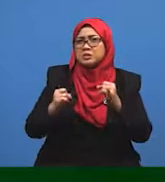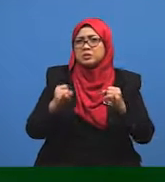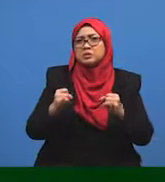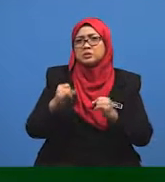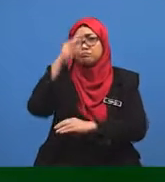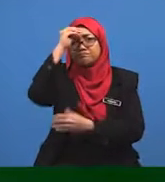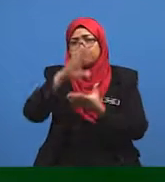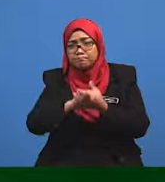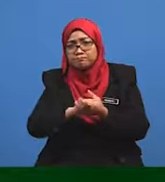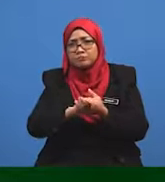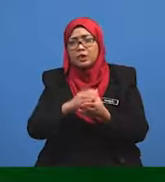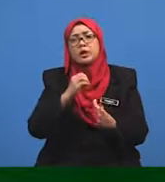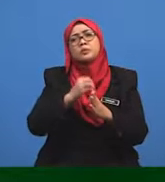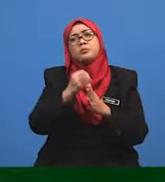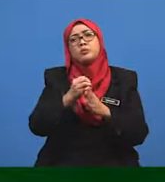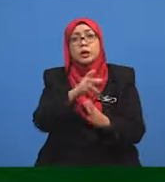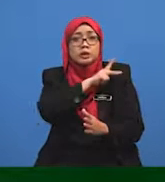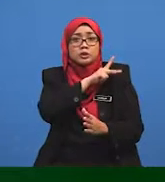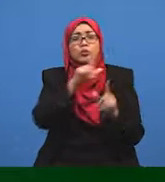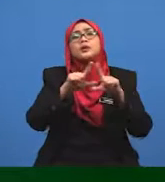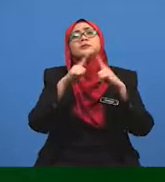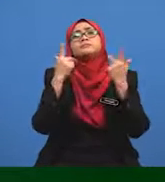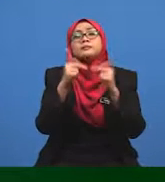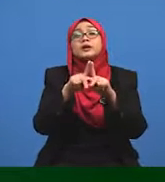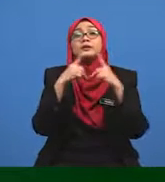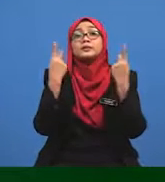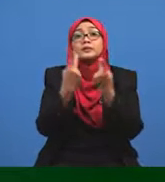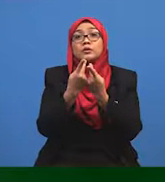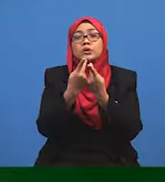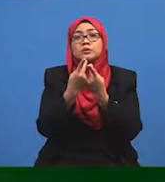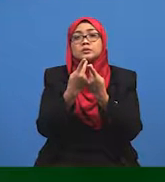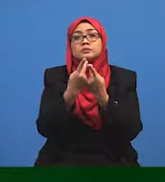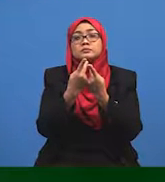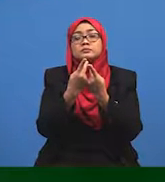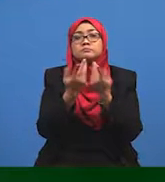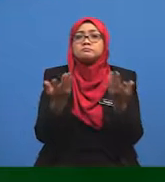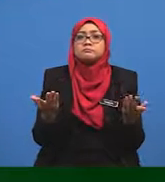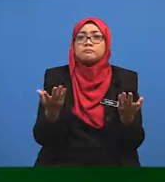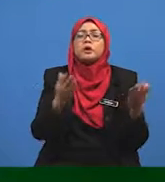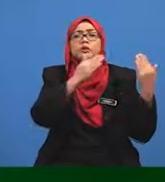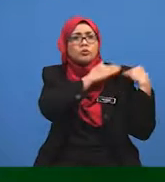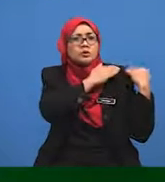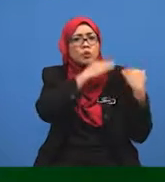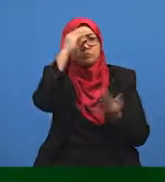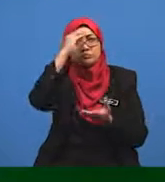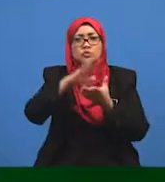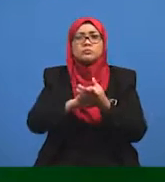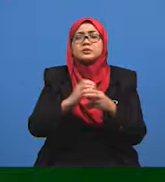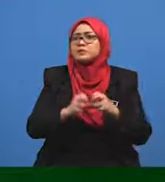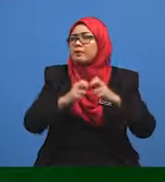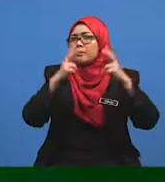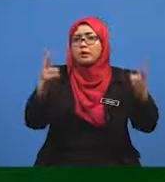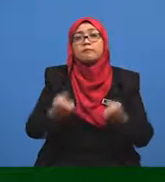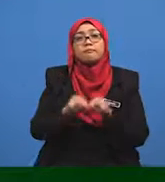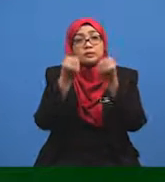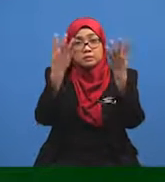suami atau ketua keluarga, tanggungjawab mencari nafkah itu tertanggung di atas bahu suami bagi